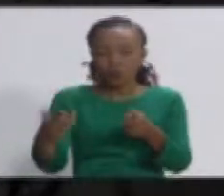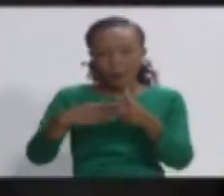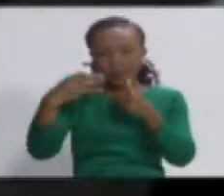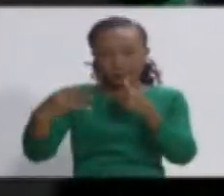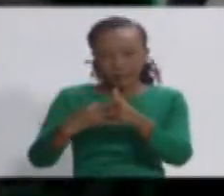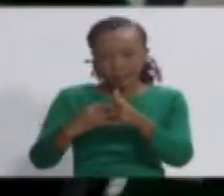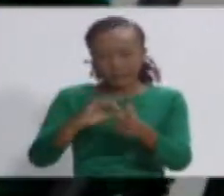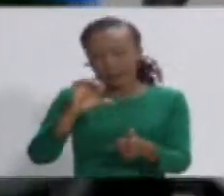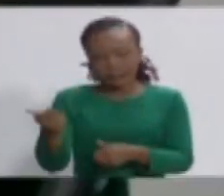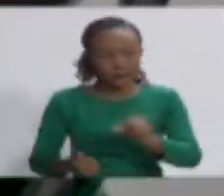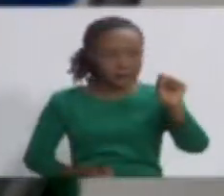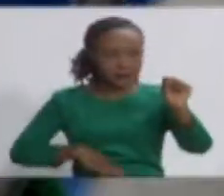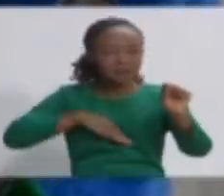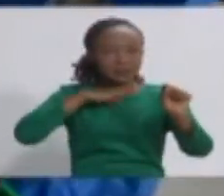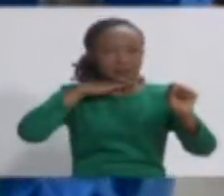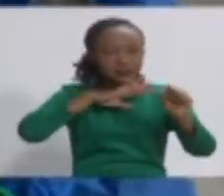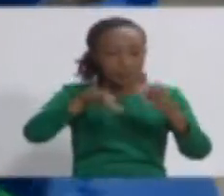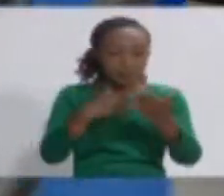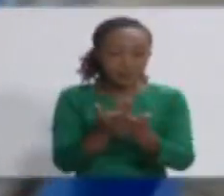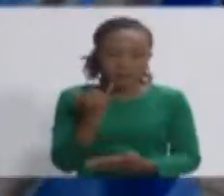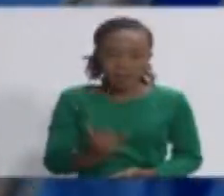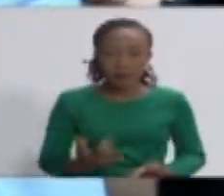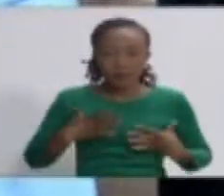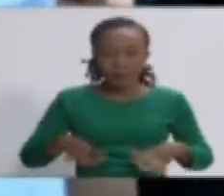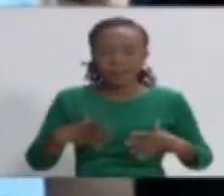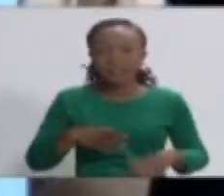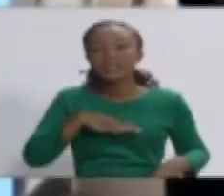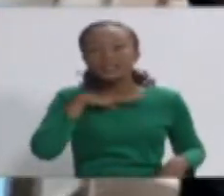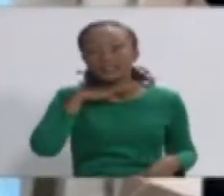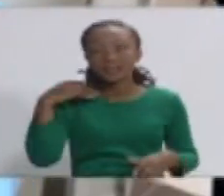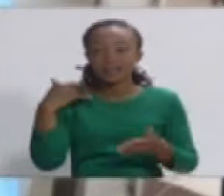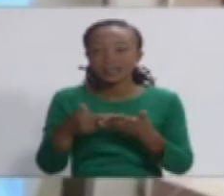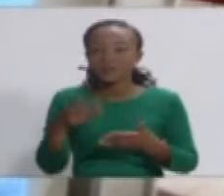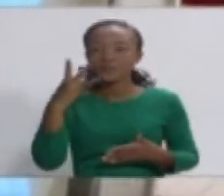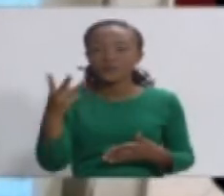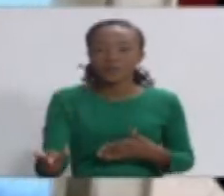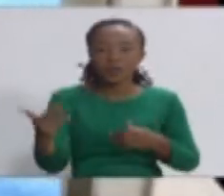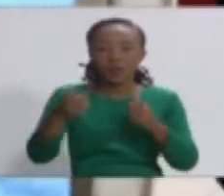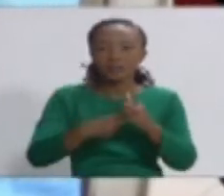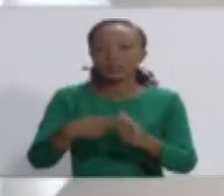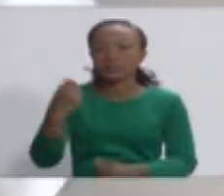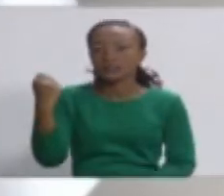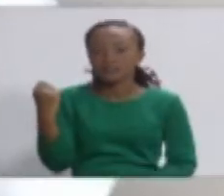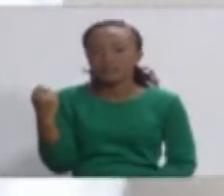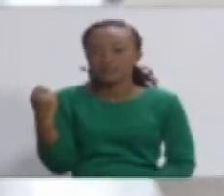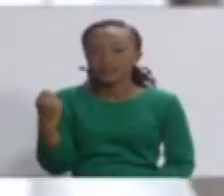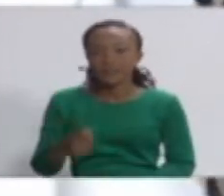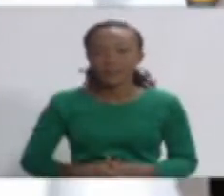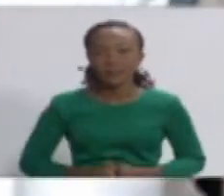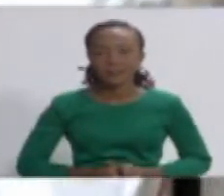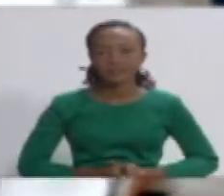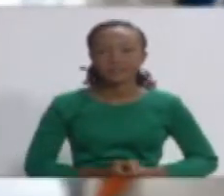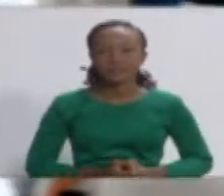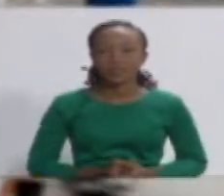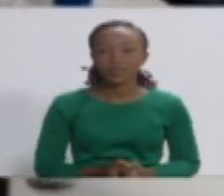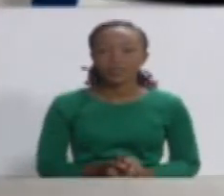15,298. Wengine watano wamefariki na kufikisha idadi ya waliofariki nchini kufikia 465. Wini Lubembe, Mwanga wa